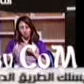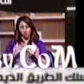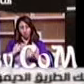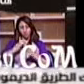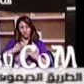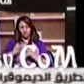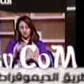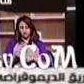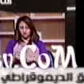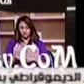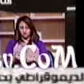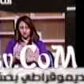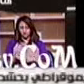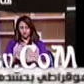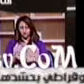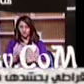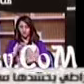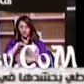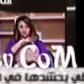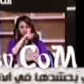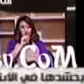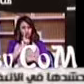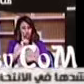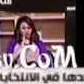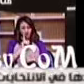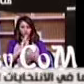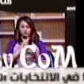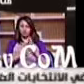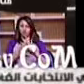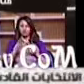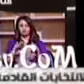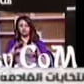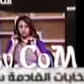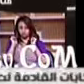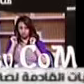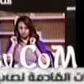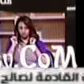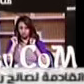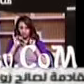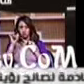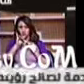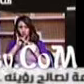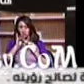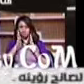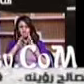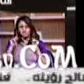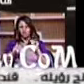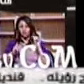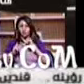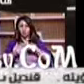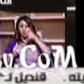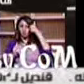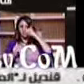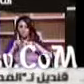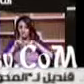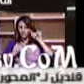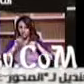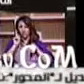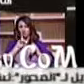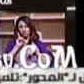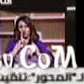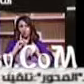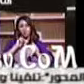ولكن قلنا بكل صراحه نحن لا نتحدث عن حق وانما نتحدث عن وطن يعني حتى